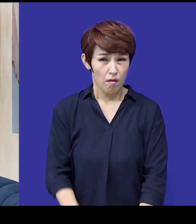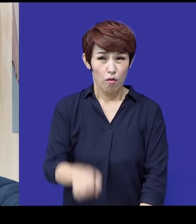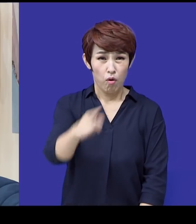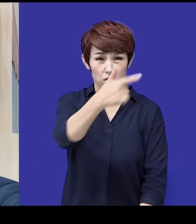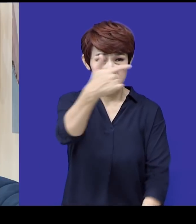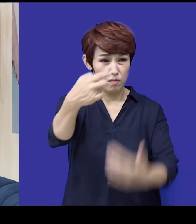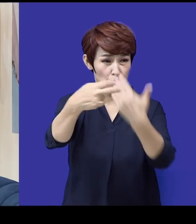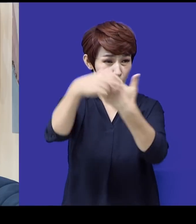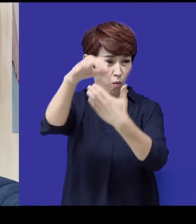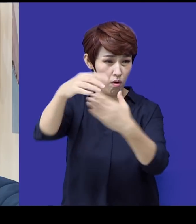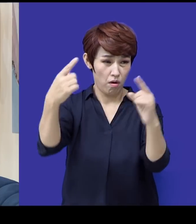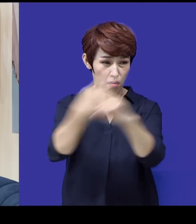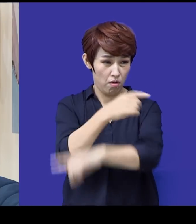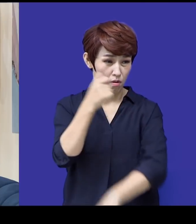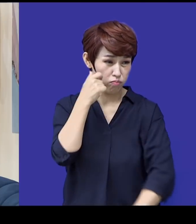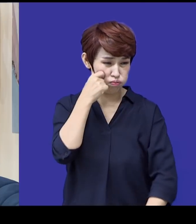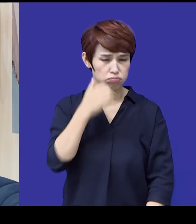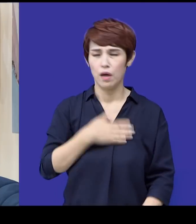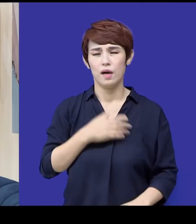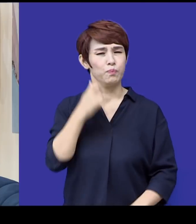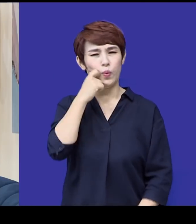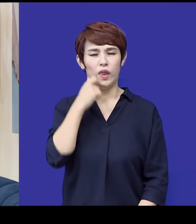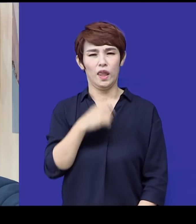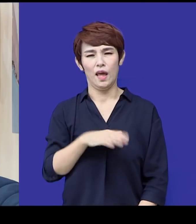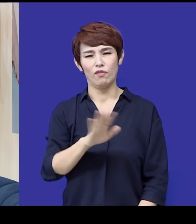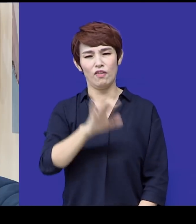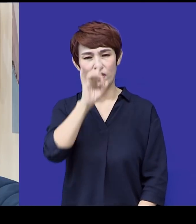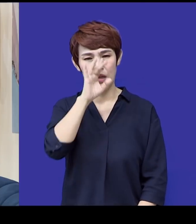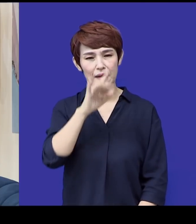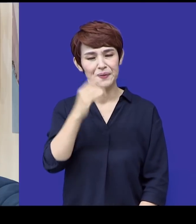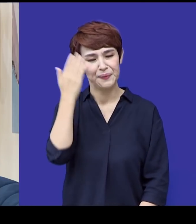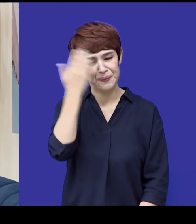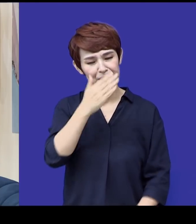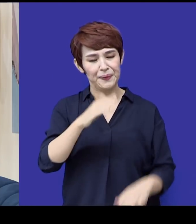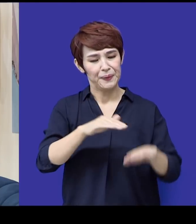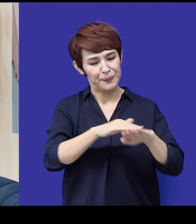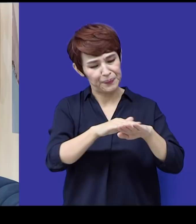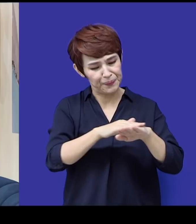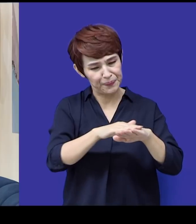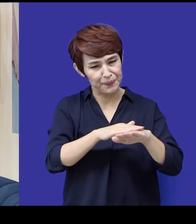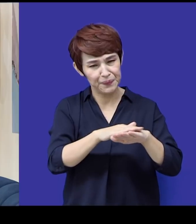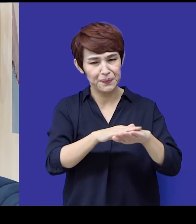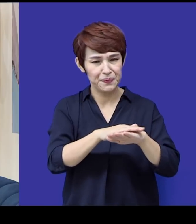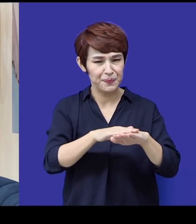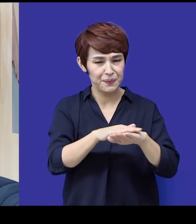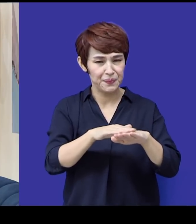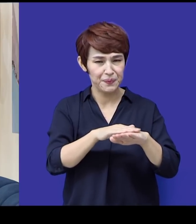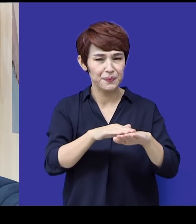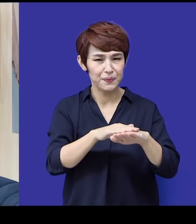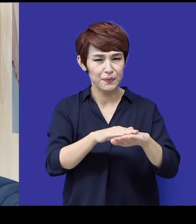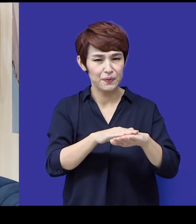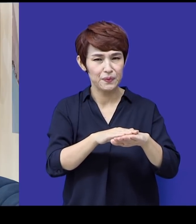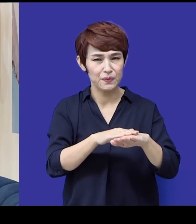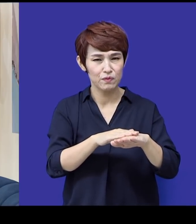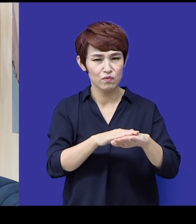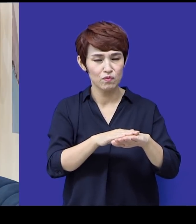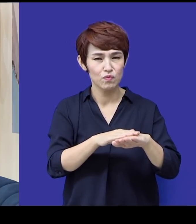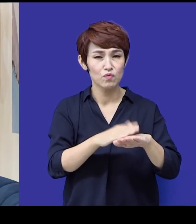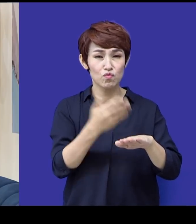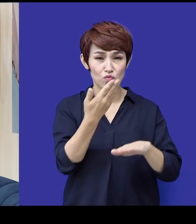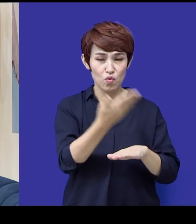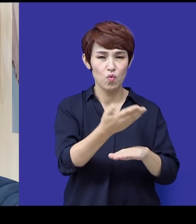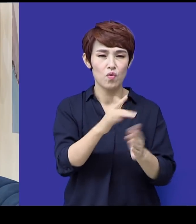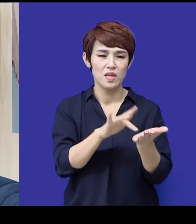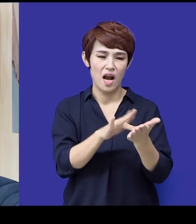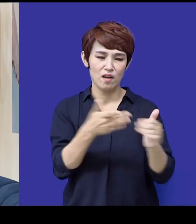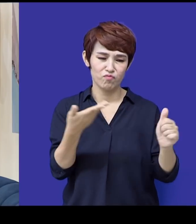되면 나도 못해요. 그냥 잘 치료는 내가 해줄게요. 그래서 소독을 해주면서 이제 그 감염되지 말라고 좀 그